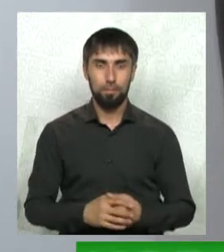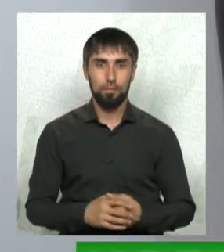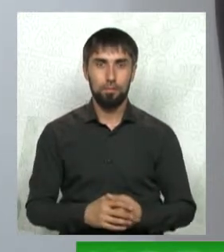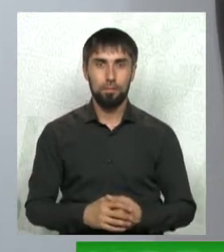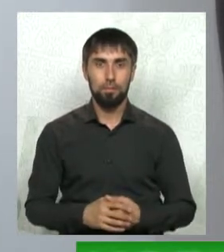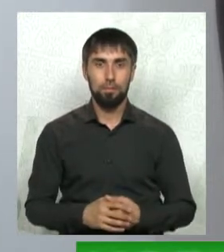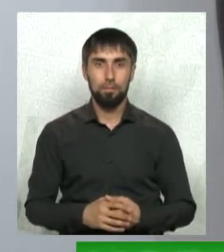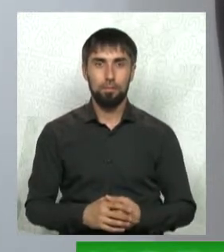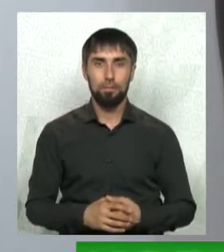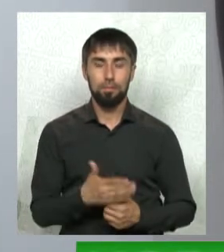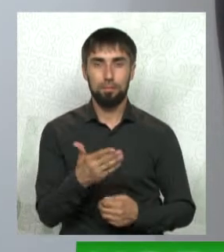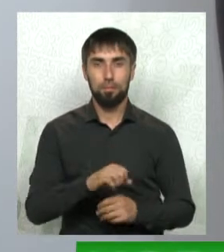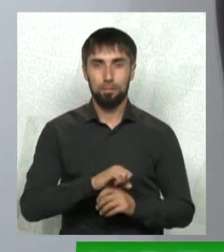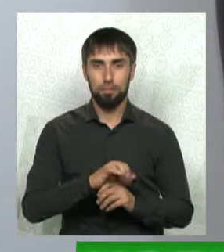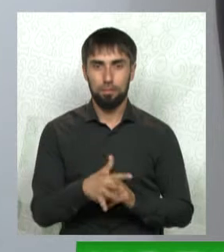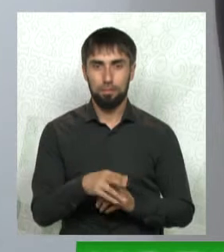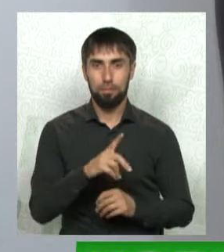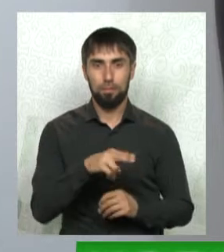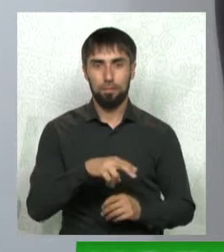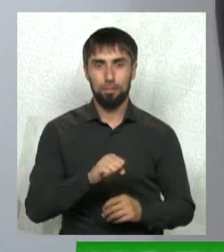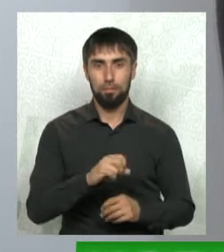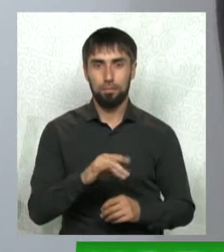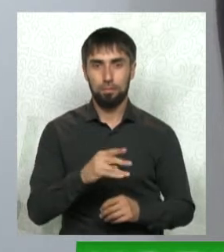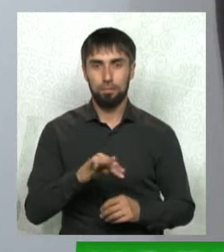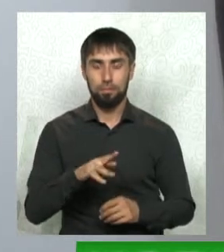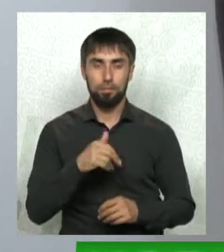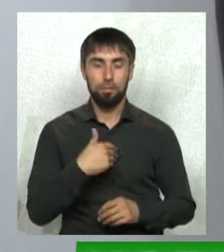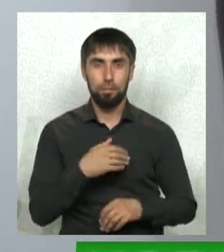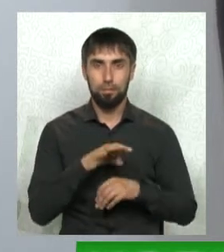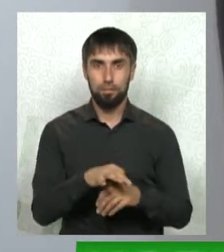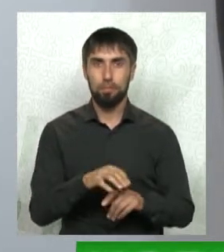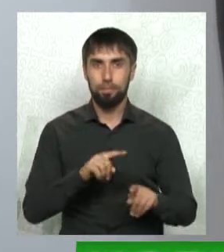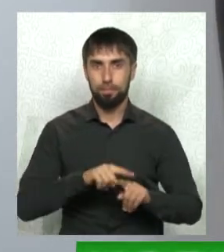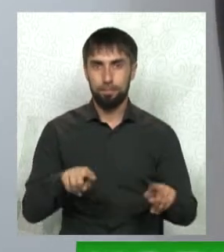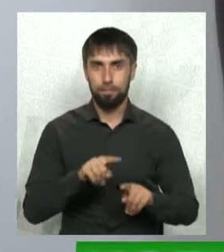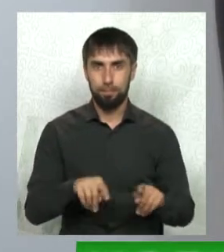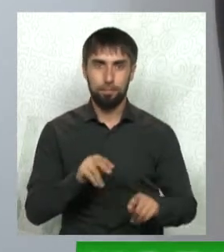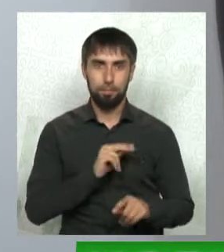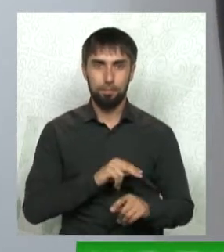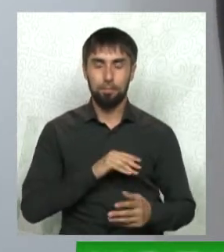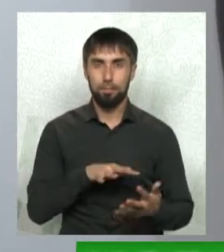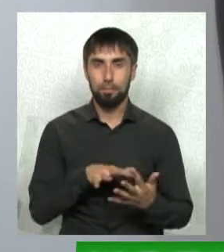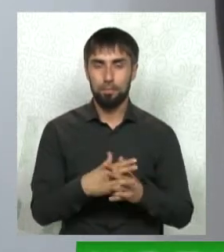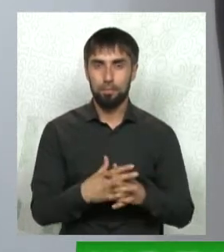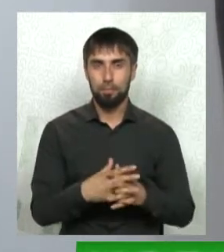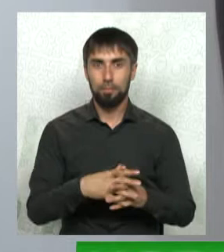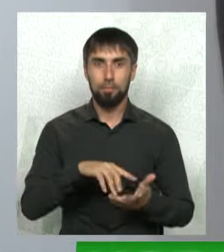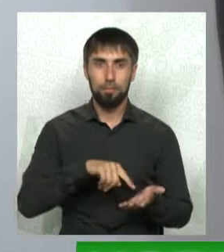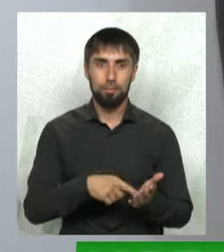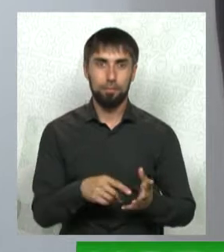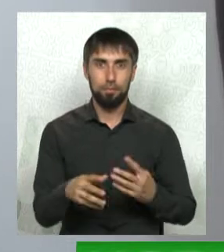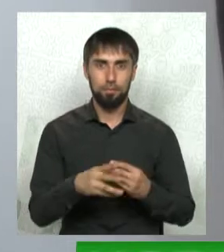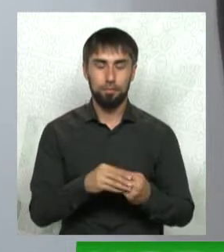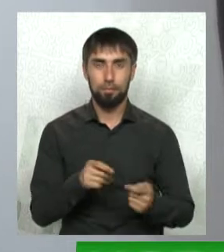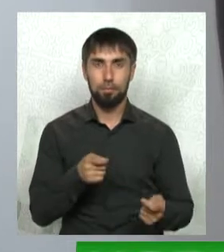этой пандемии, мы проводим разъяснительную работу в сельских поселениях совместно